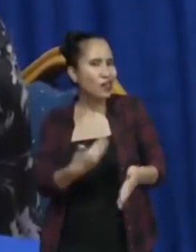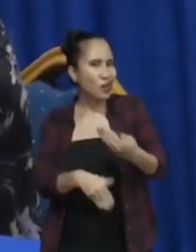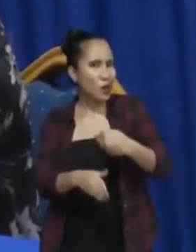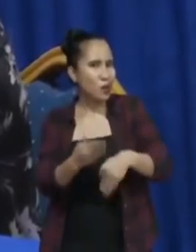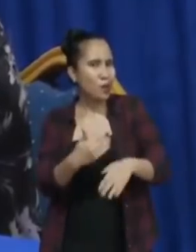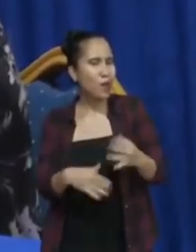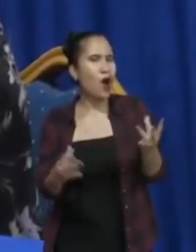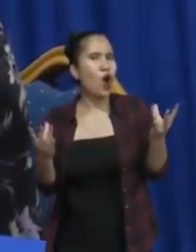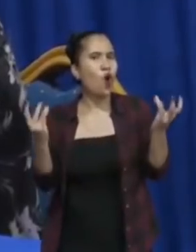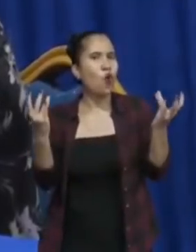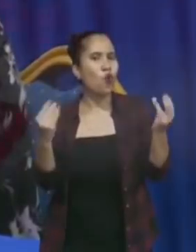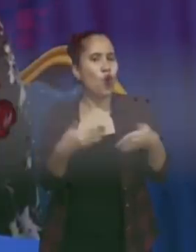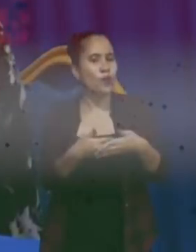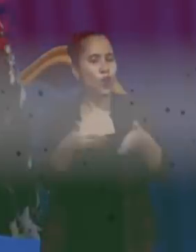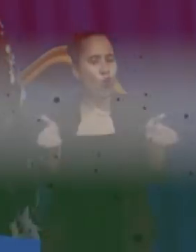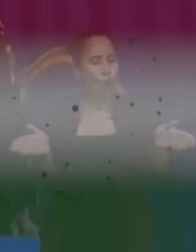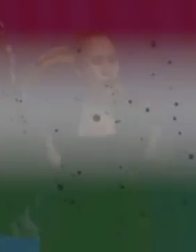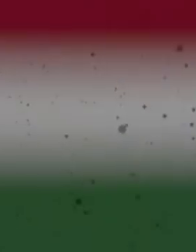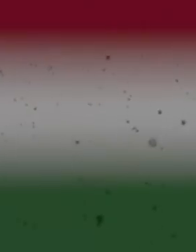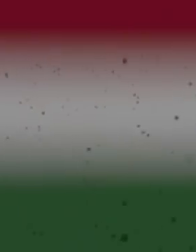openbare weg gaan begeven.